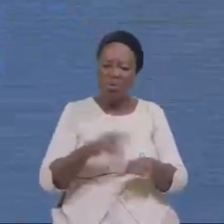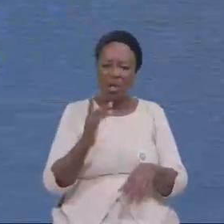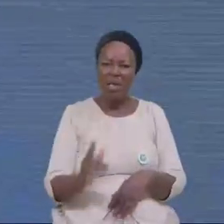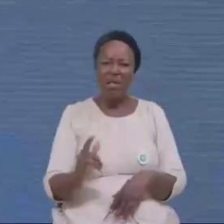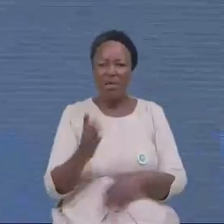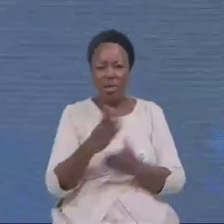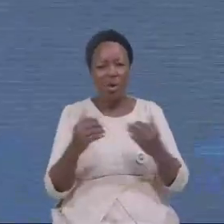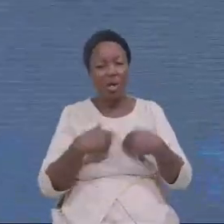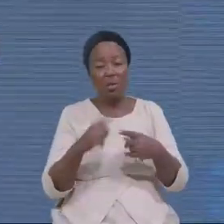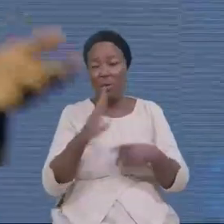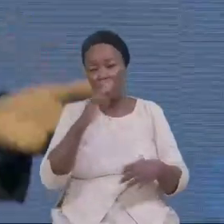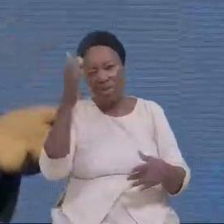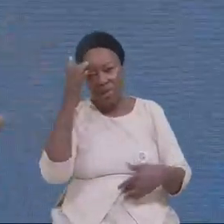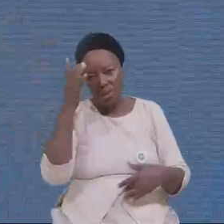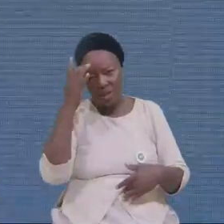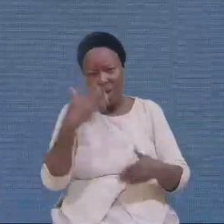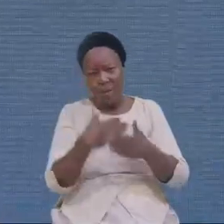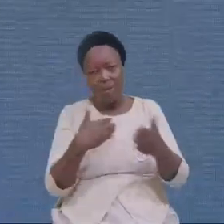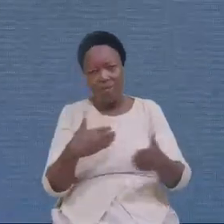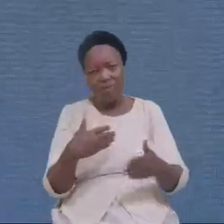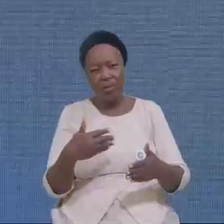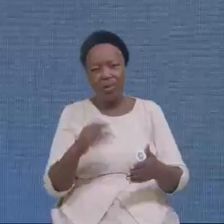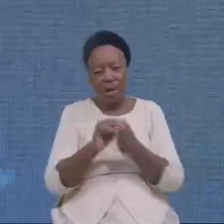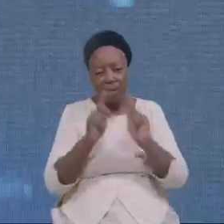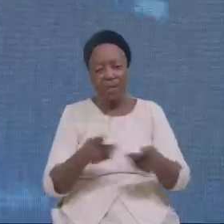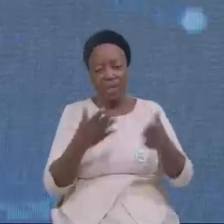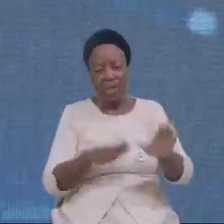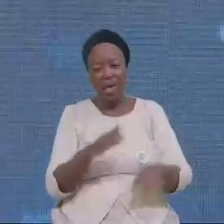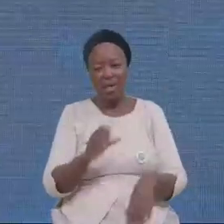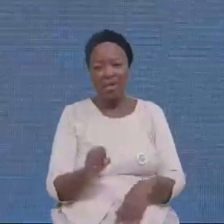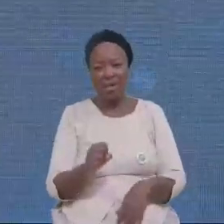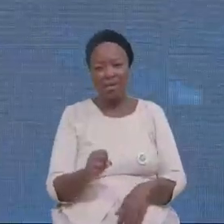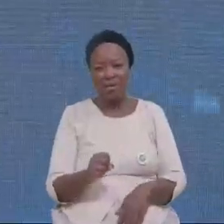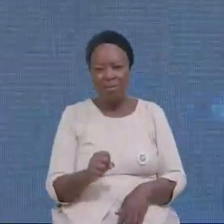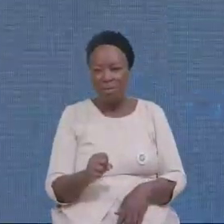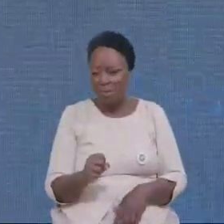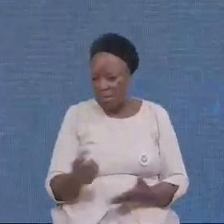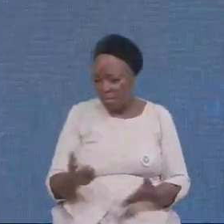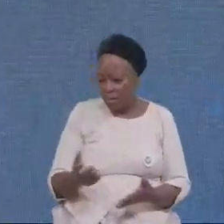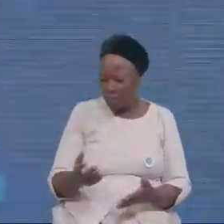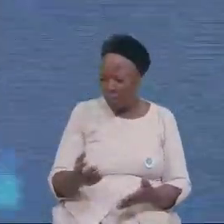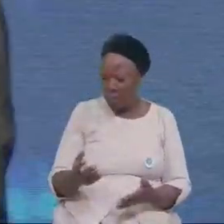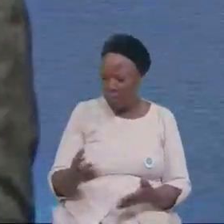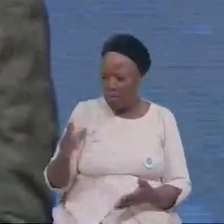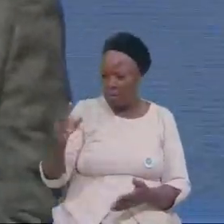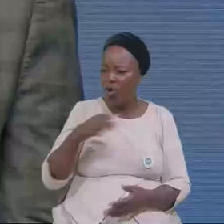être malade, non, avant de mourir. Papa, je ne sais pas ça, hein.